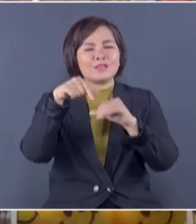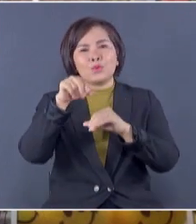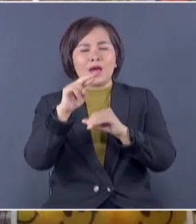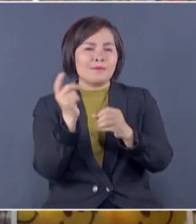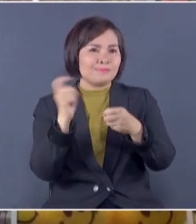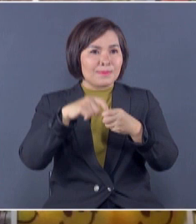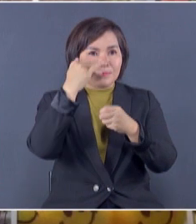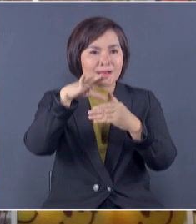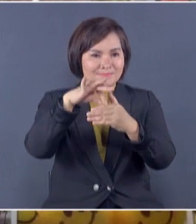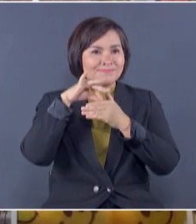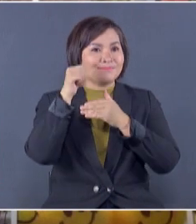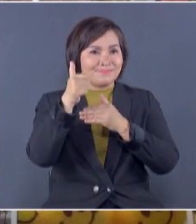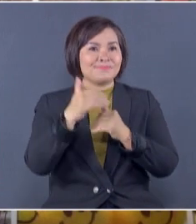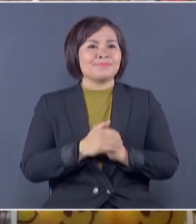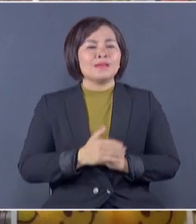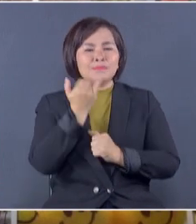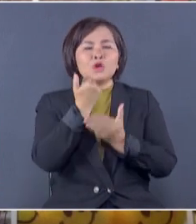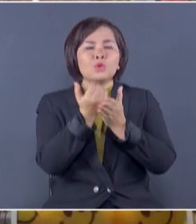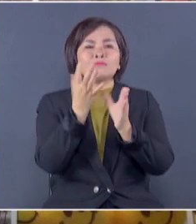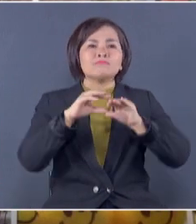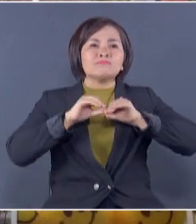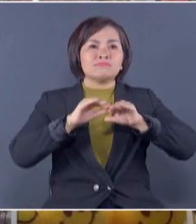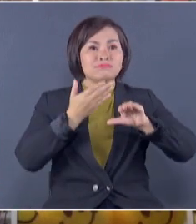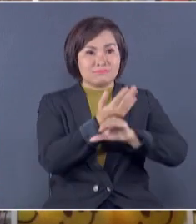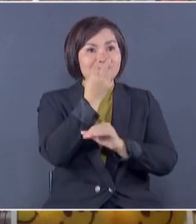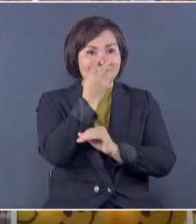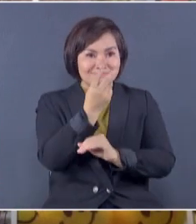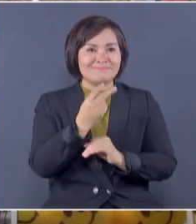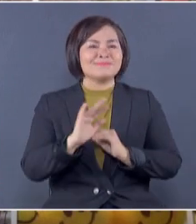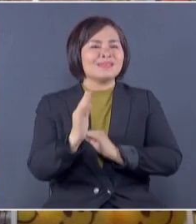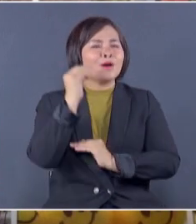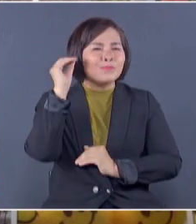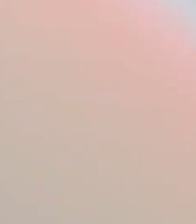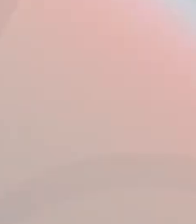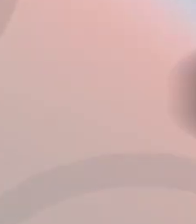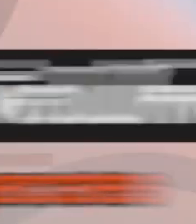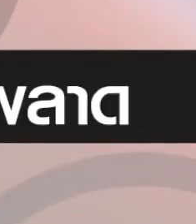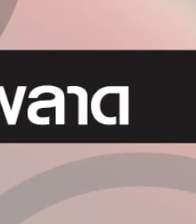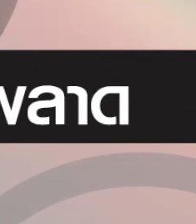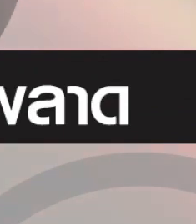จอตรงนี้นะครับส่งมาบอกกันครับเราจะเป็นสื่อกลางส่งให้กับคนดูของเราในทุกเช้านะครับ